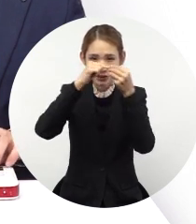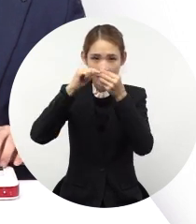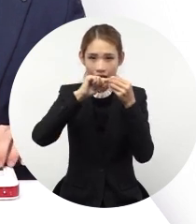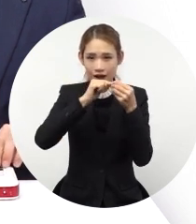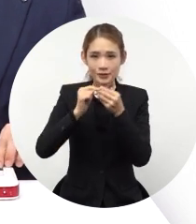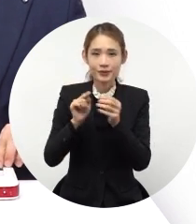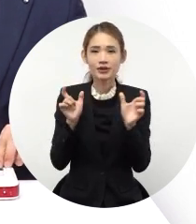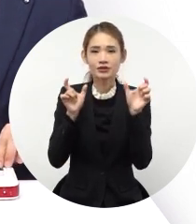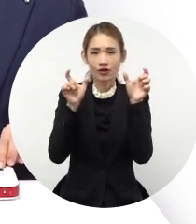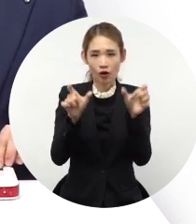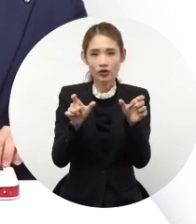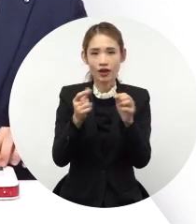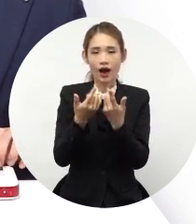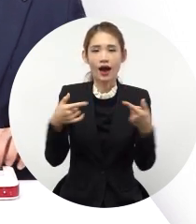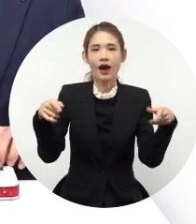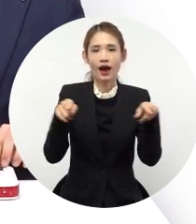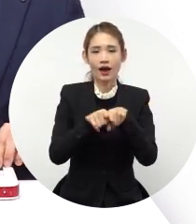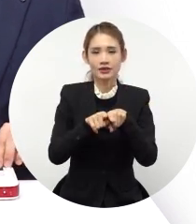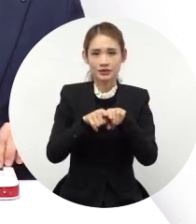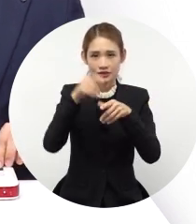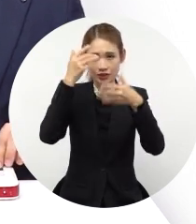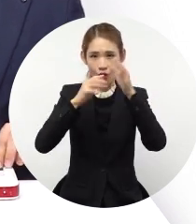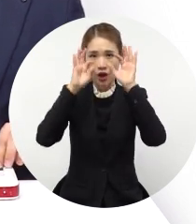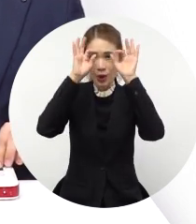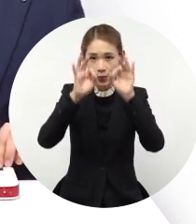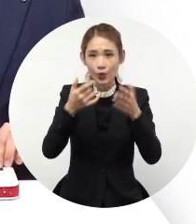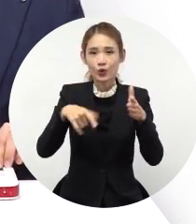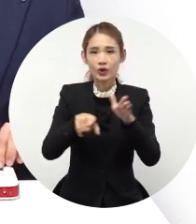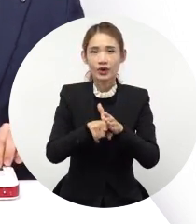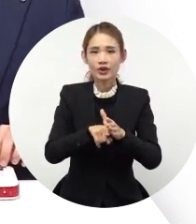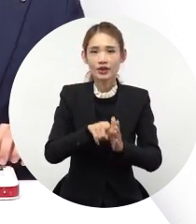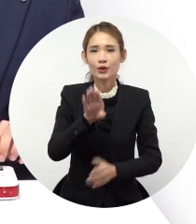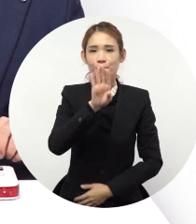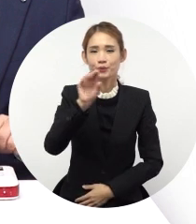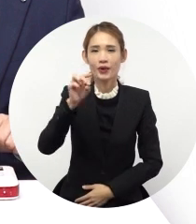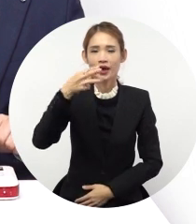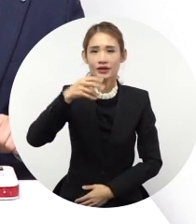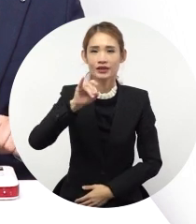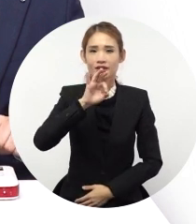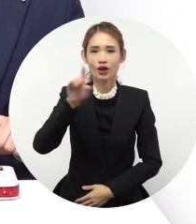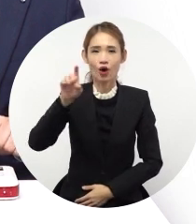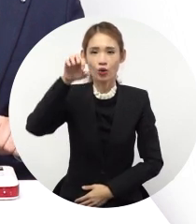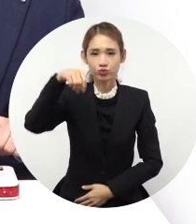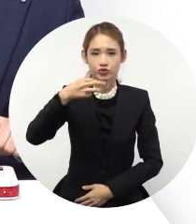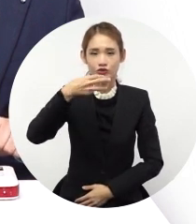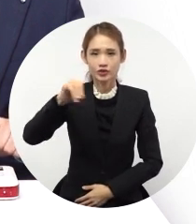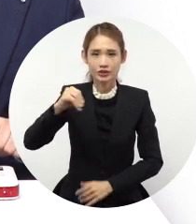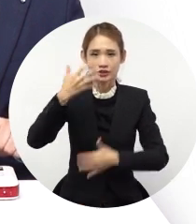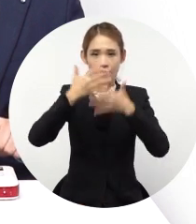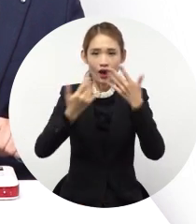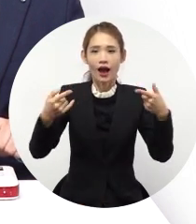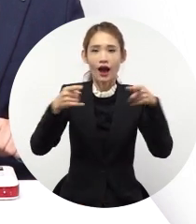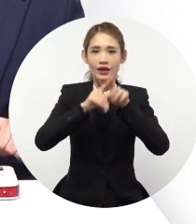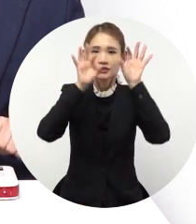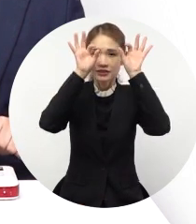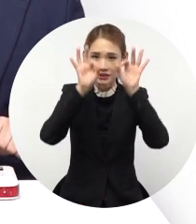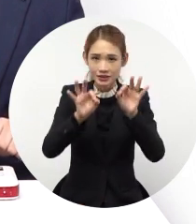모두가 영화를 감상할 수 있도록 제작한 영화를 배리어프리 영화 또는 같이 봄 영화라고